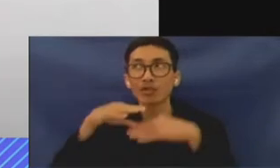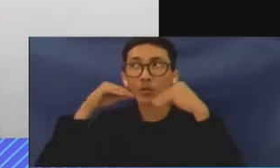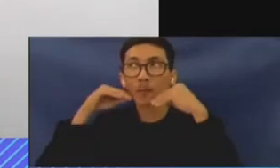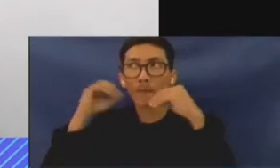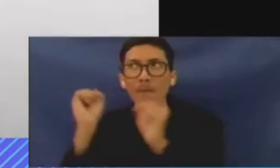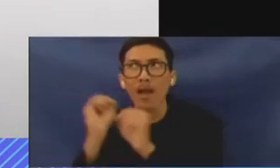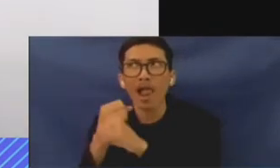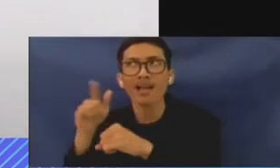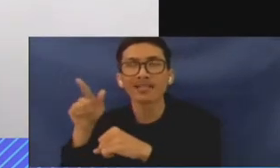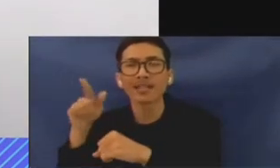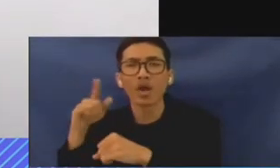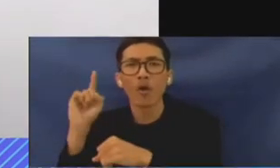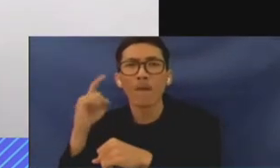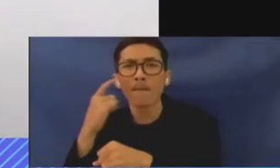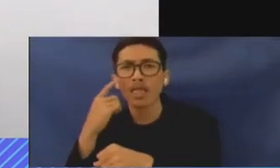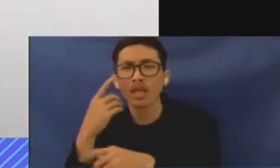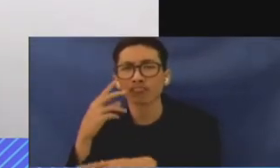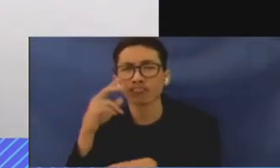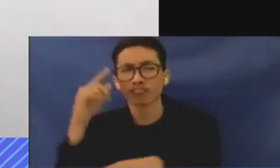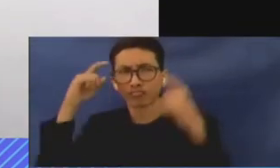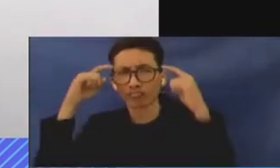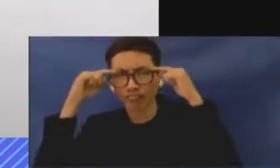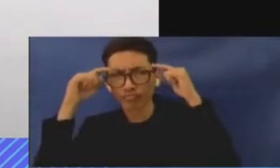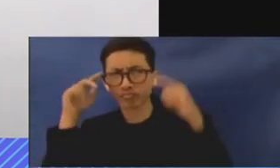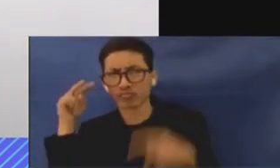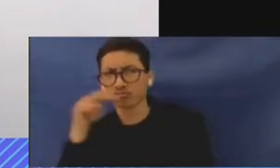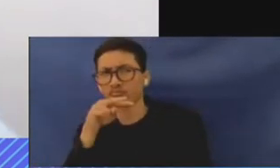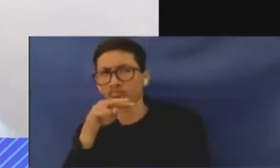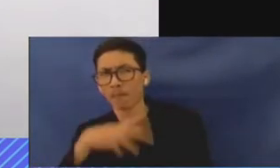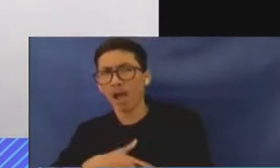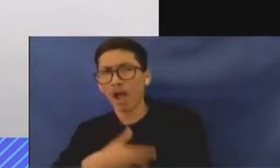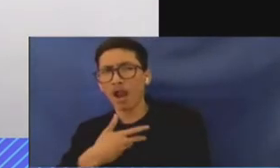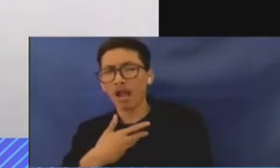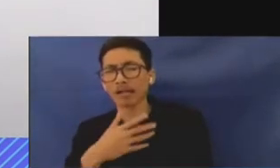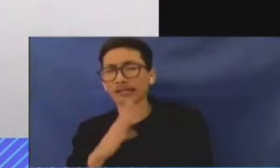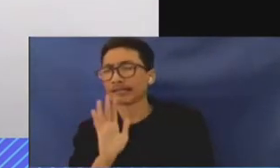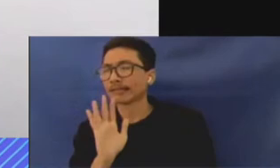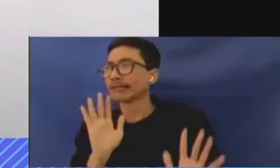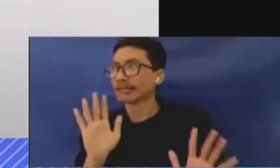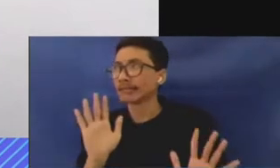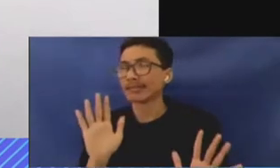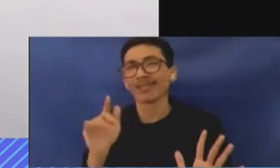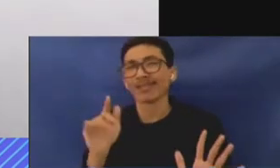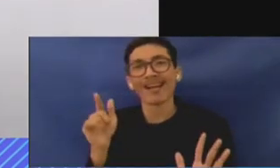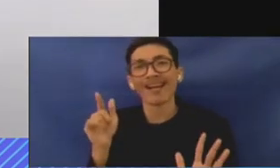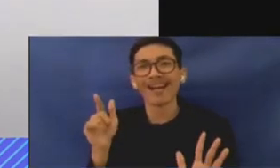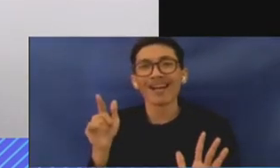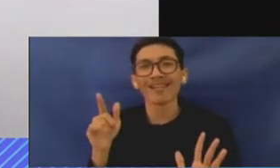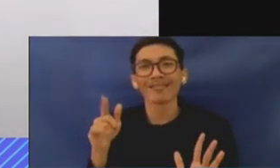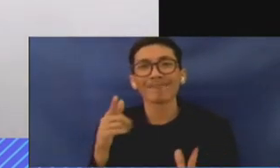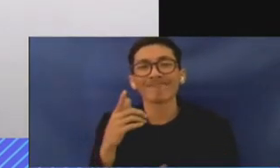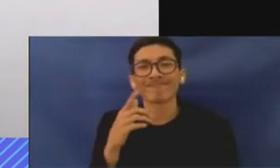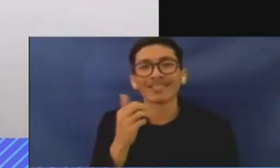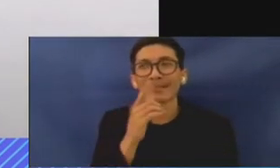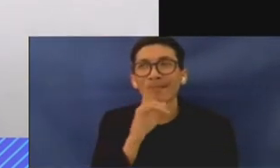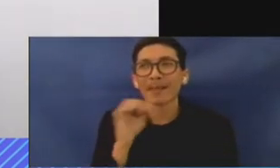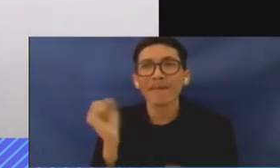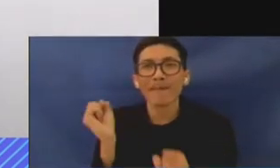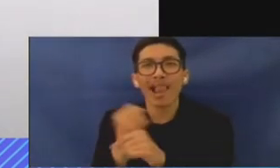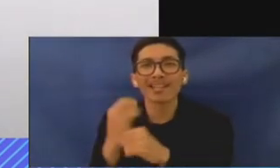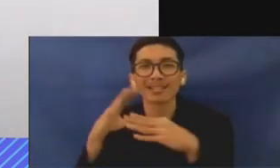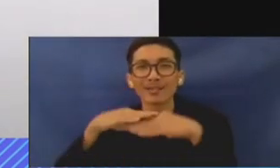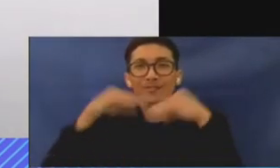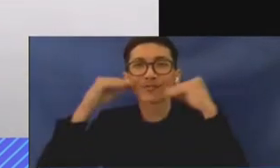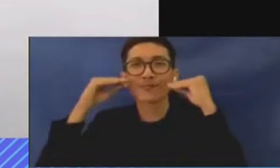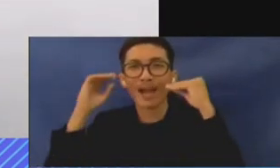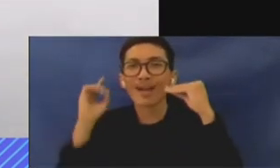benar. Mas Dias. Benar-benar, saya suka banget dengan pendekatannya ibu yang membalas apa ya, mungkin orang